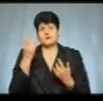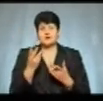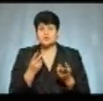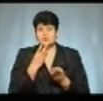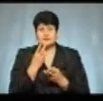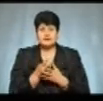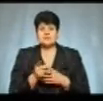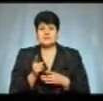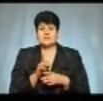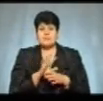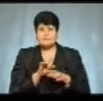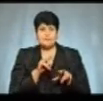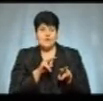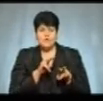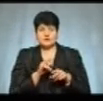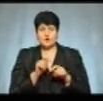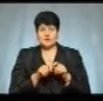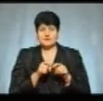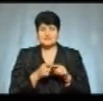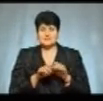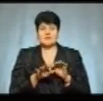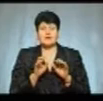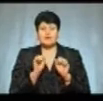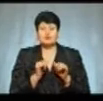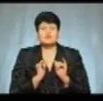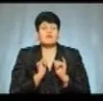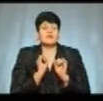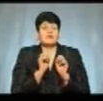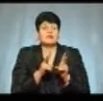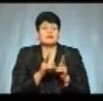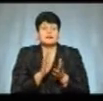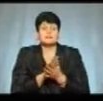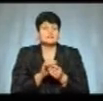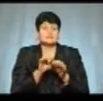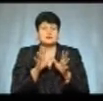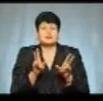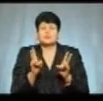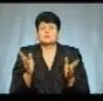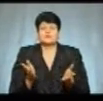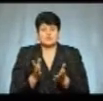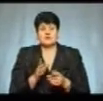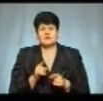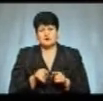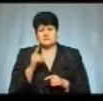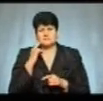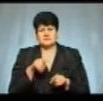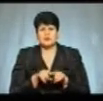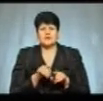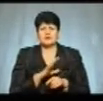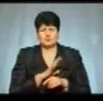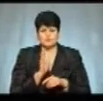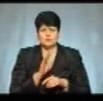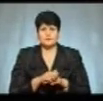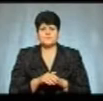дивитися і не здійснювати контроль за цією ділянкою, там може викинути відходи будь-хто. Так, що, напевно, що і відбувалося. Просто я